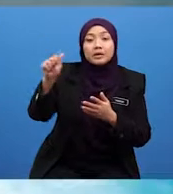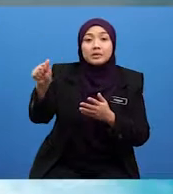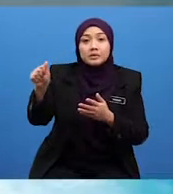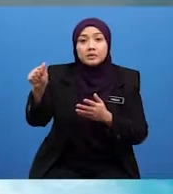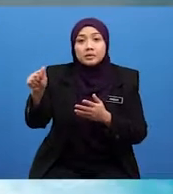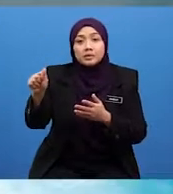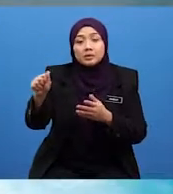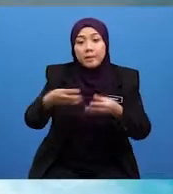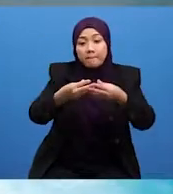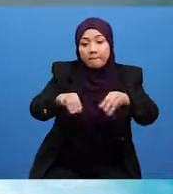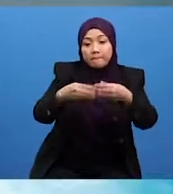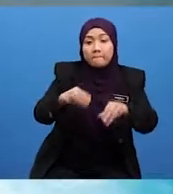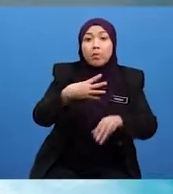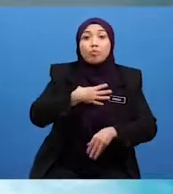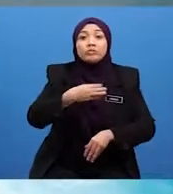putih telur,